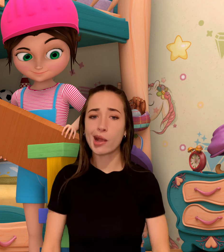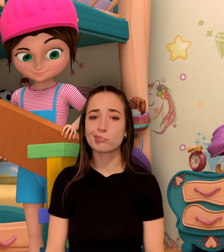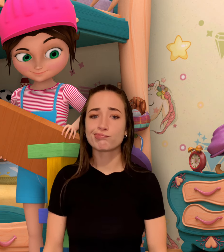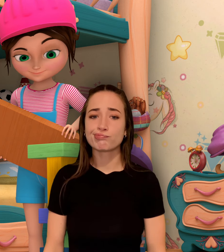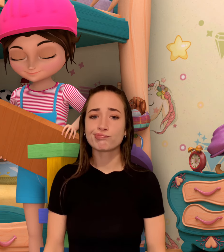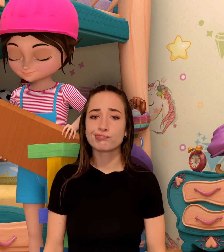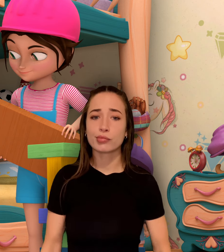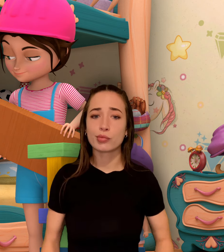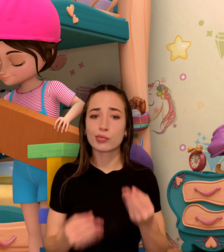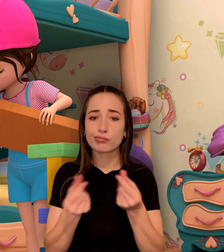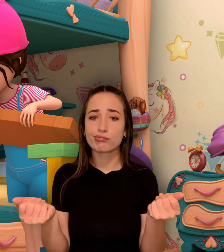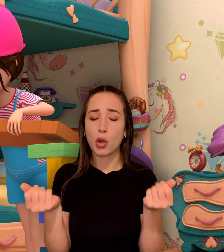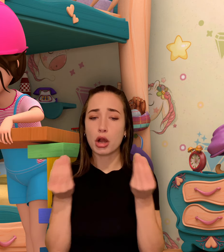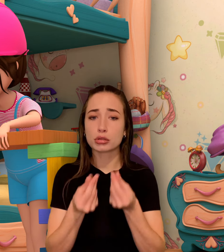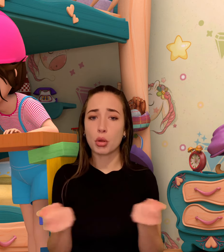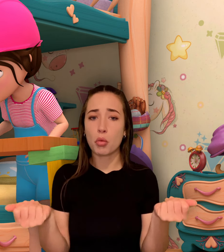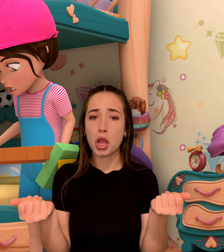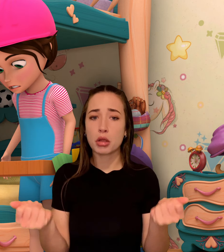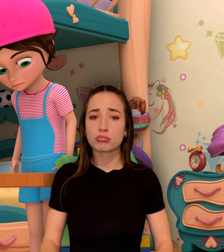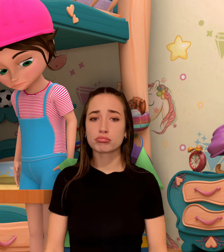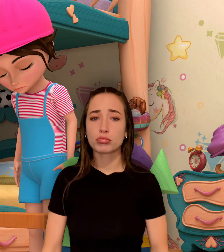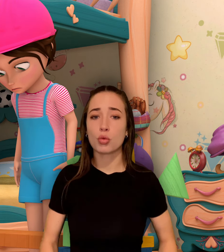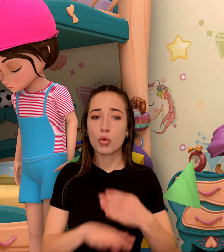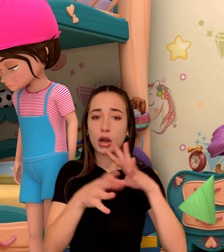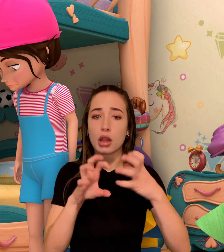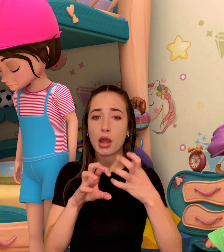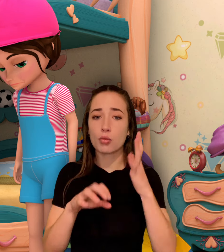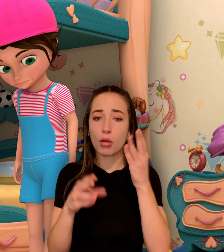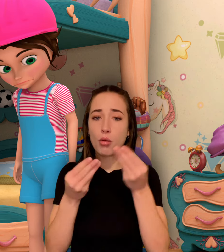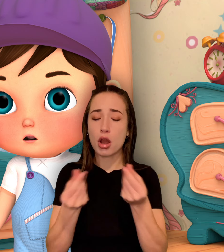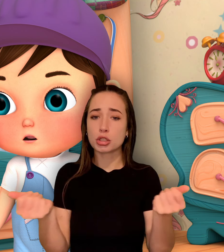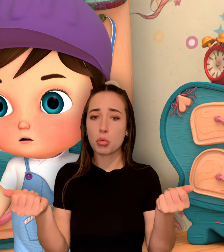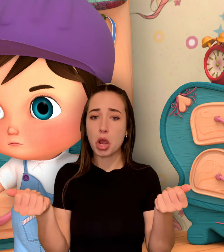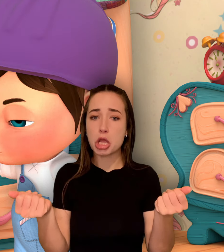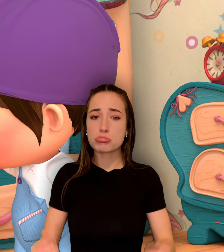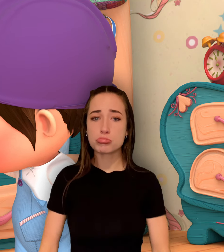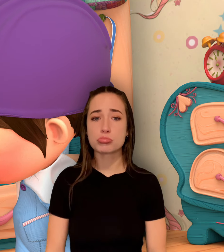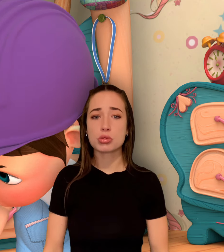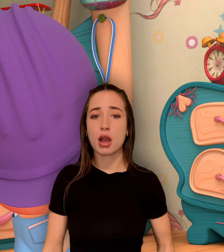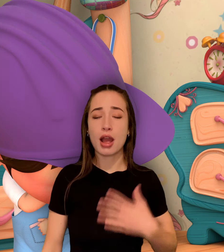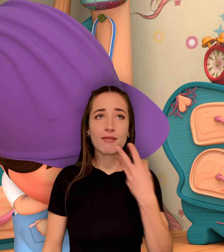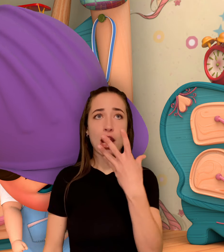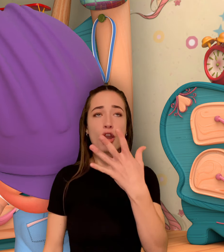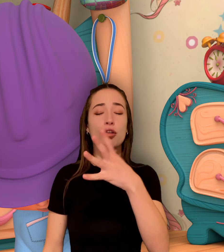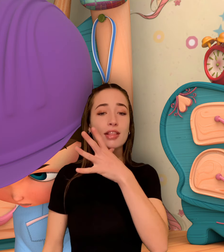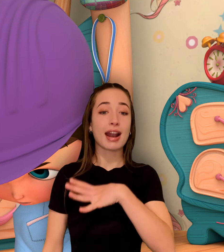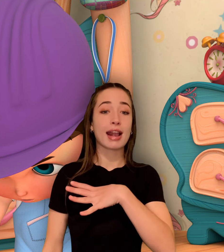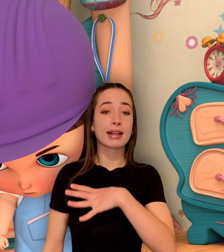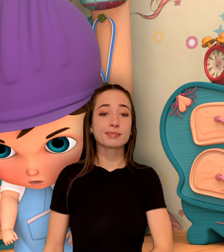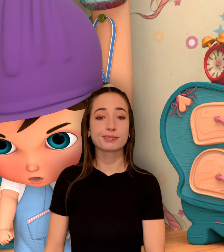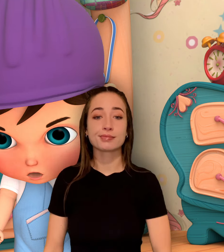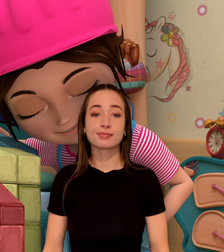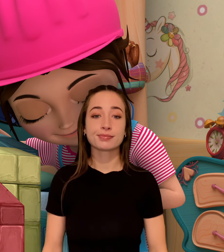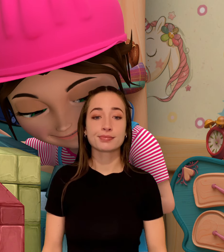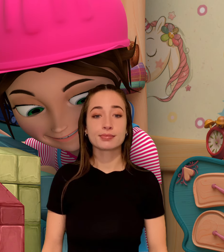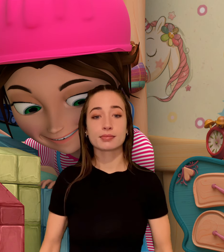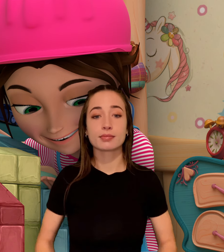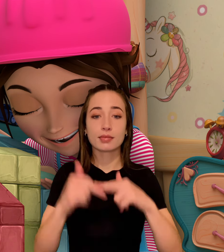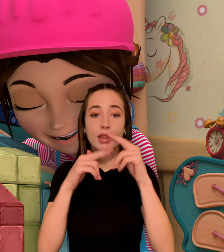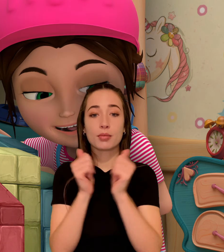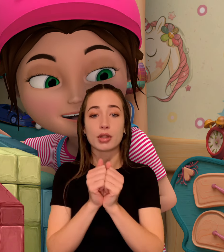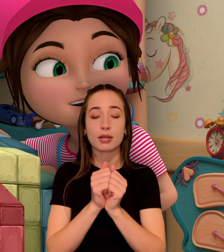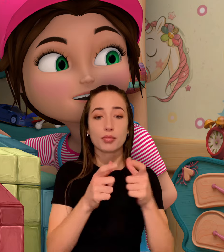れる流される流される木材は流されるだどうしましょう